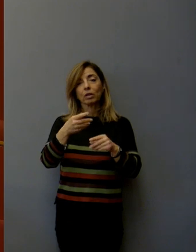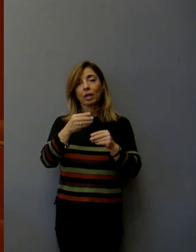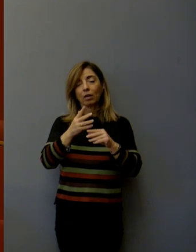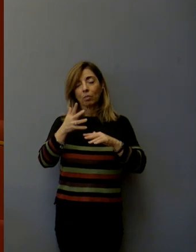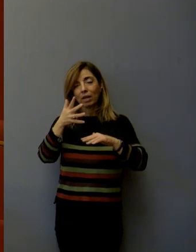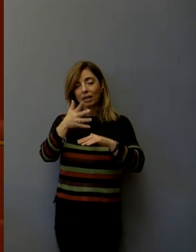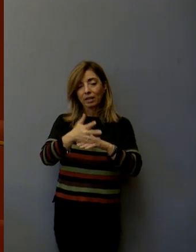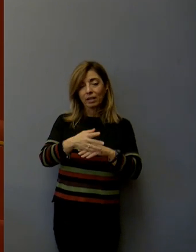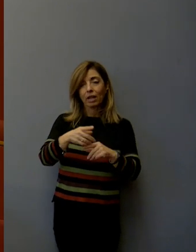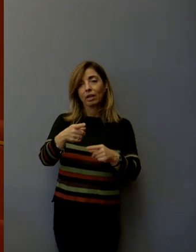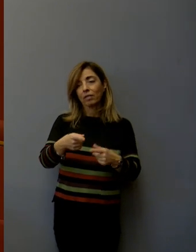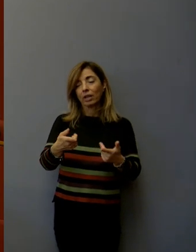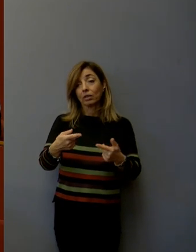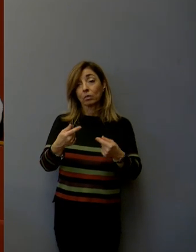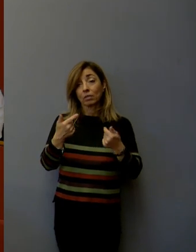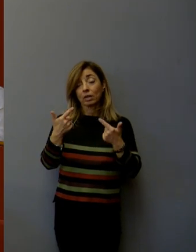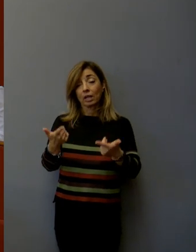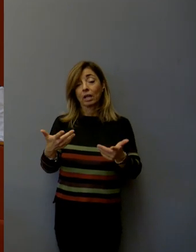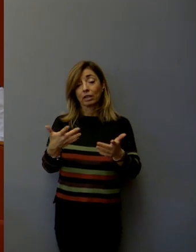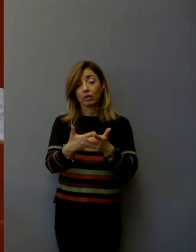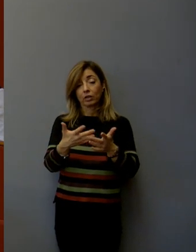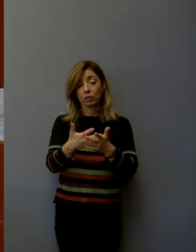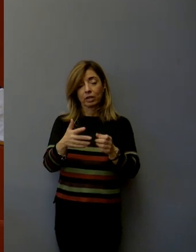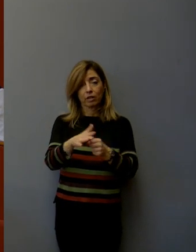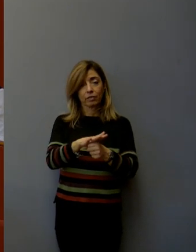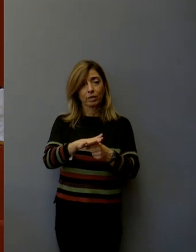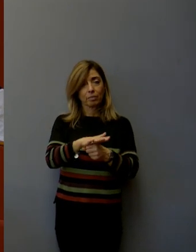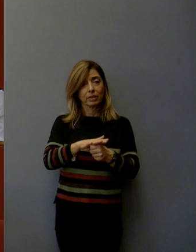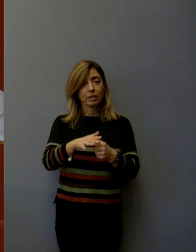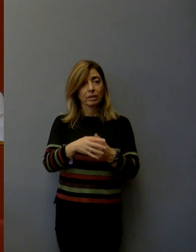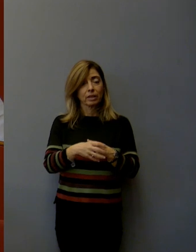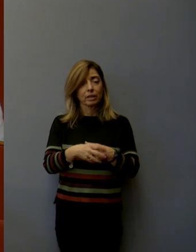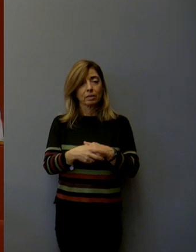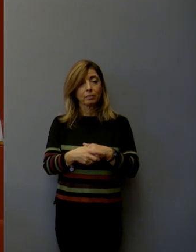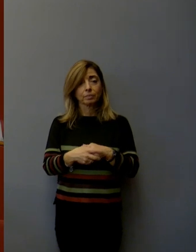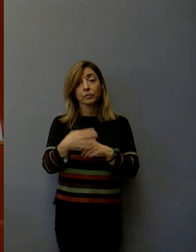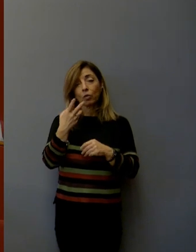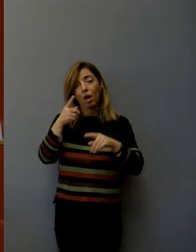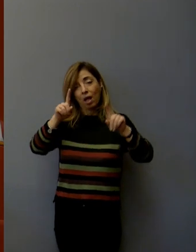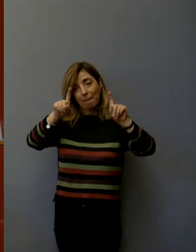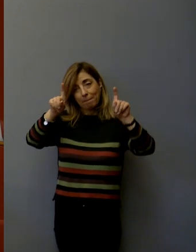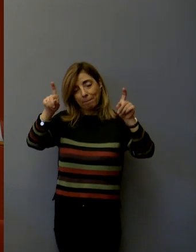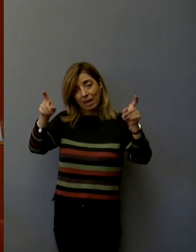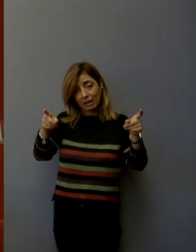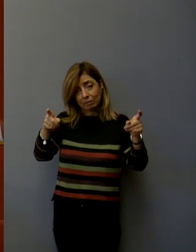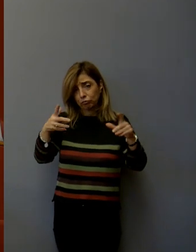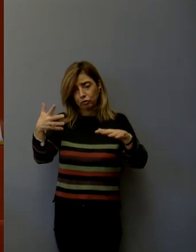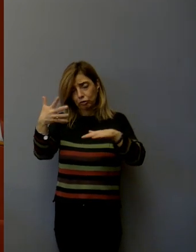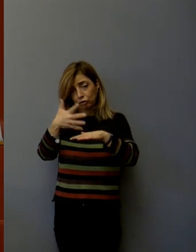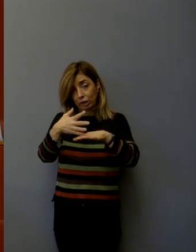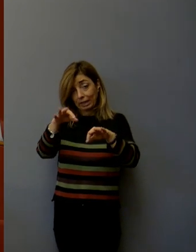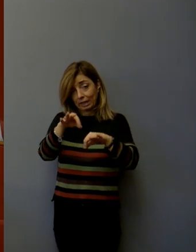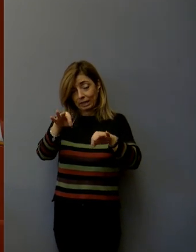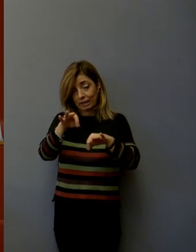mettere grandi difficoltà anche apro una parentesi anche se non c'entra niente Però visto che stiamo parlando di